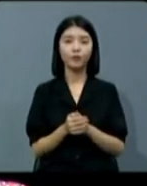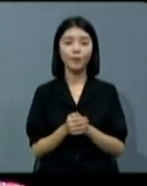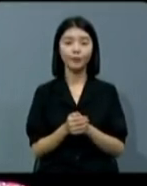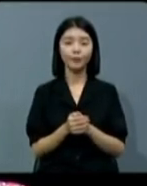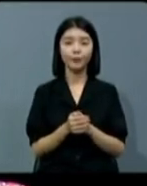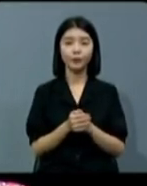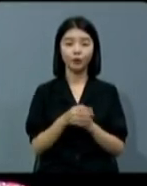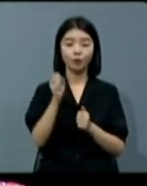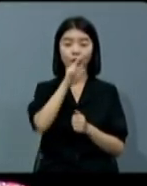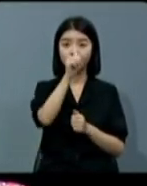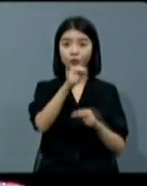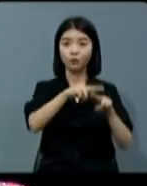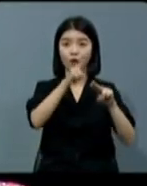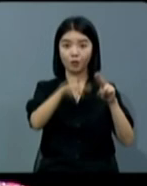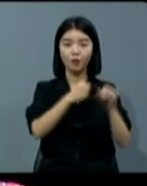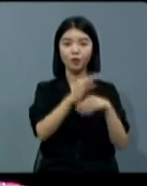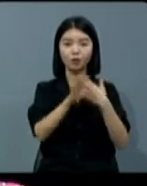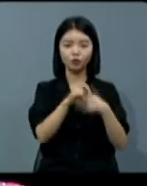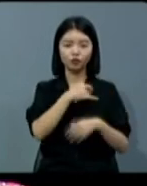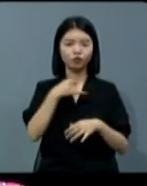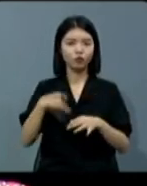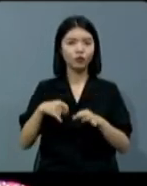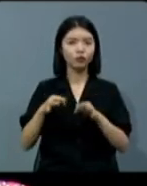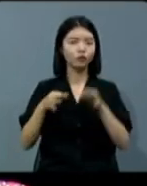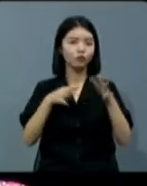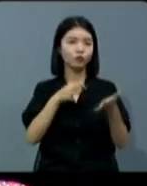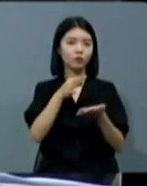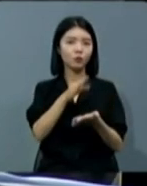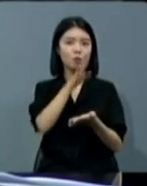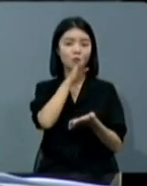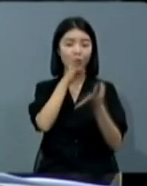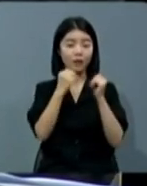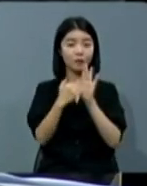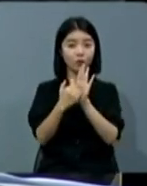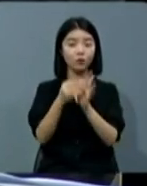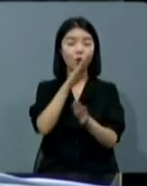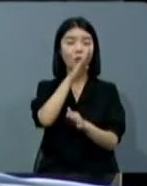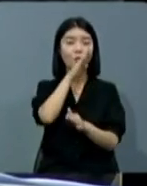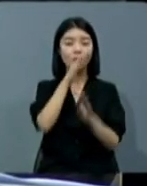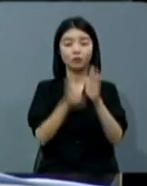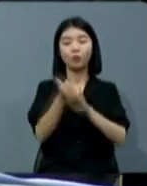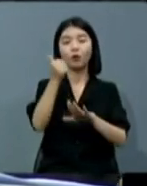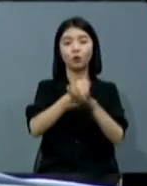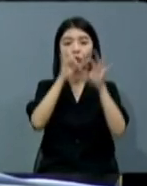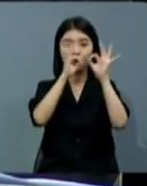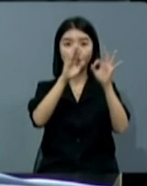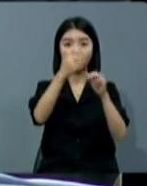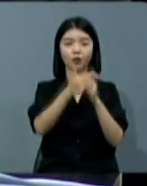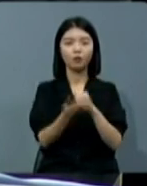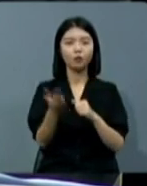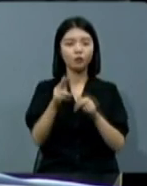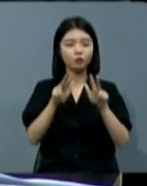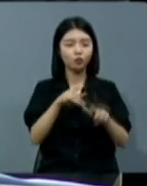지사 재임을 하시면서 중국인 투기 자본 이거 상당수 막은 건 큰 성과라고 저는 봅니다. 그런데